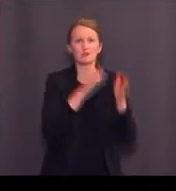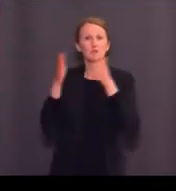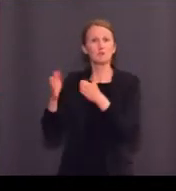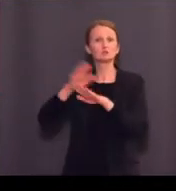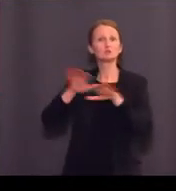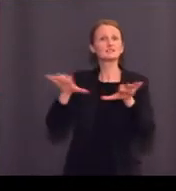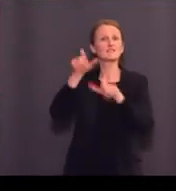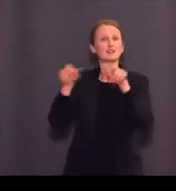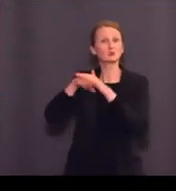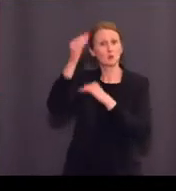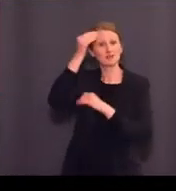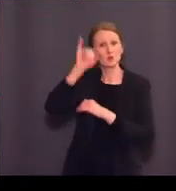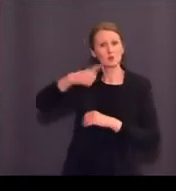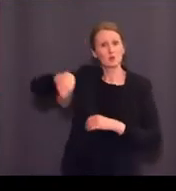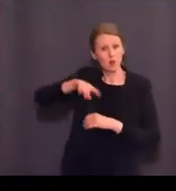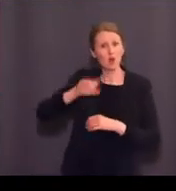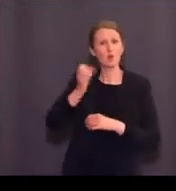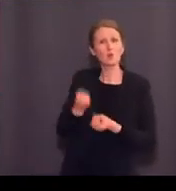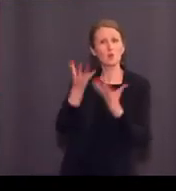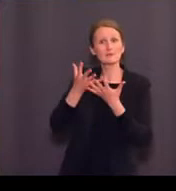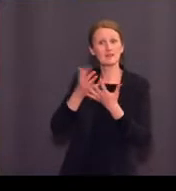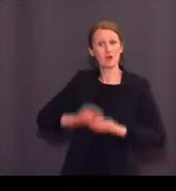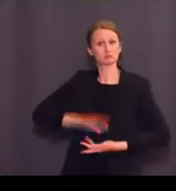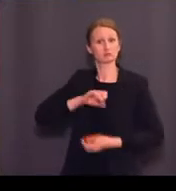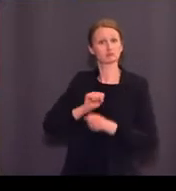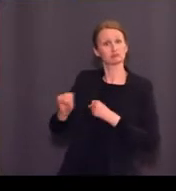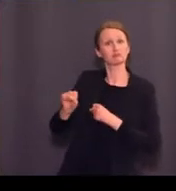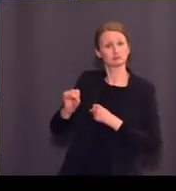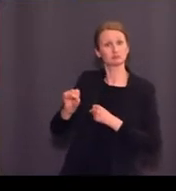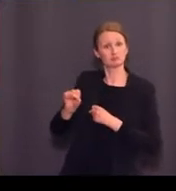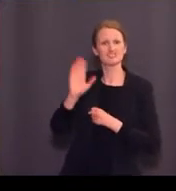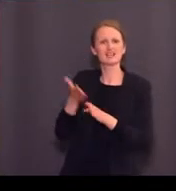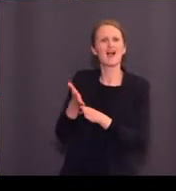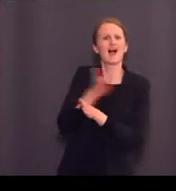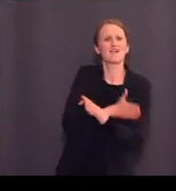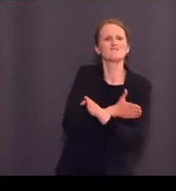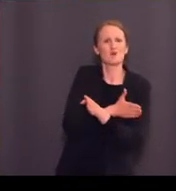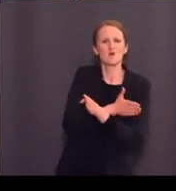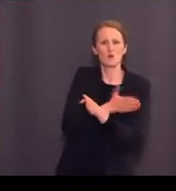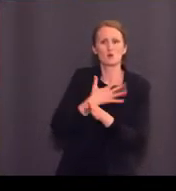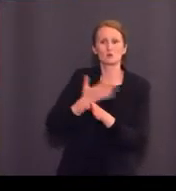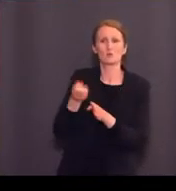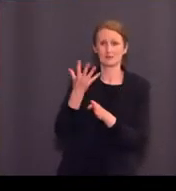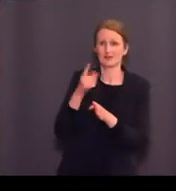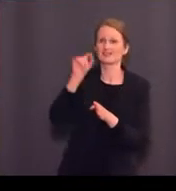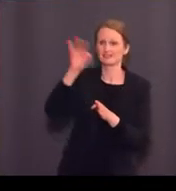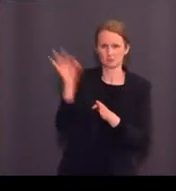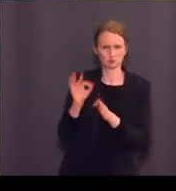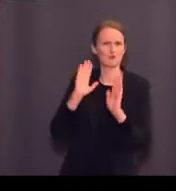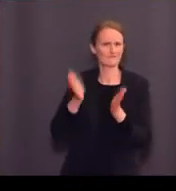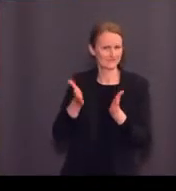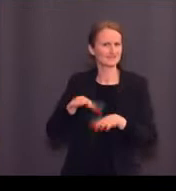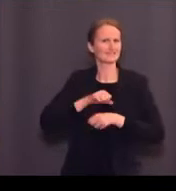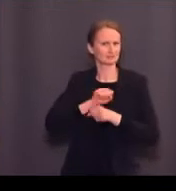test Covid positif avant l'étude de recherche d'anticorps. Il faut souligner que tant pour les élèves que pour les membres